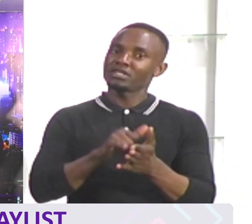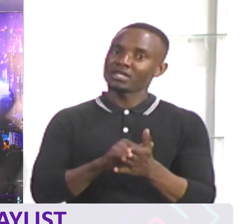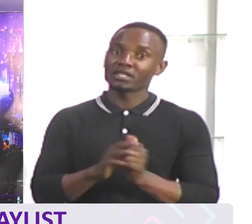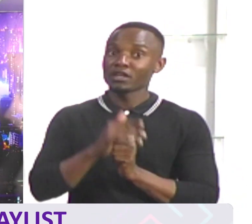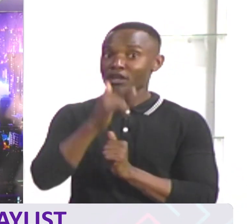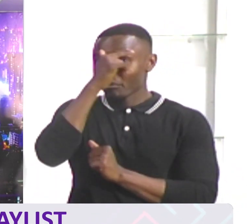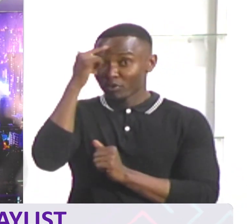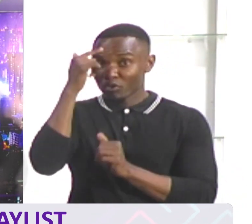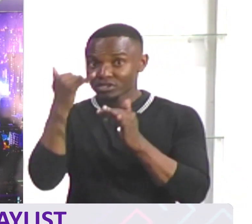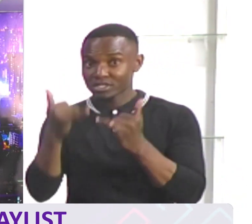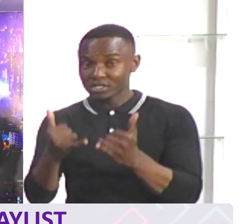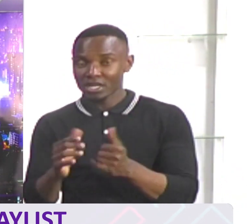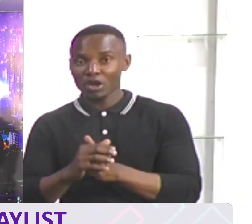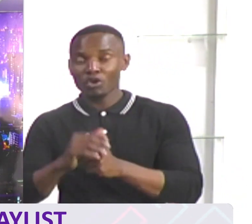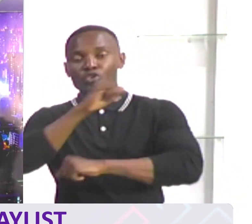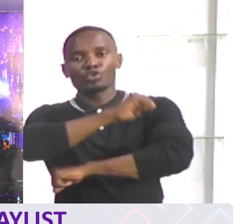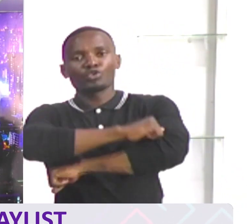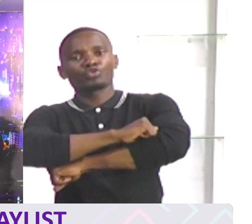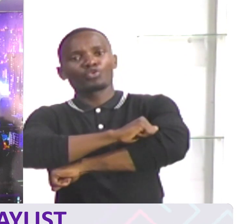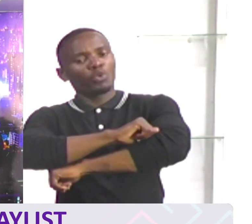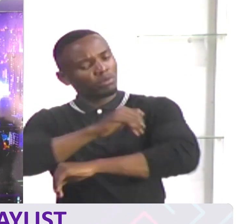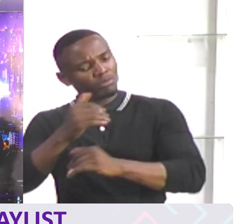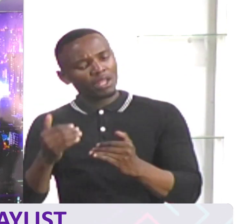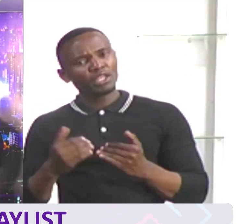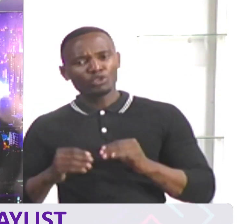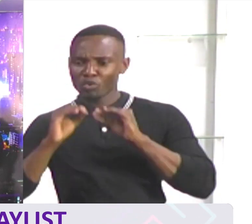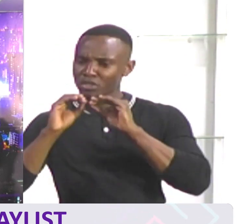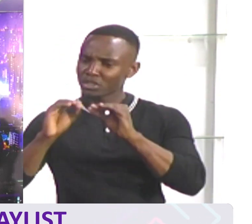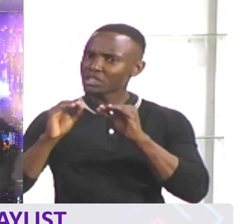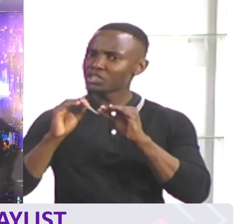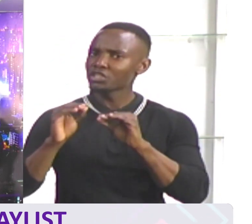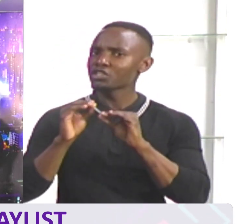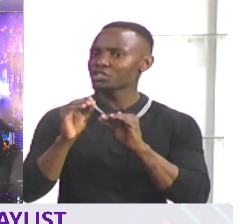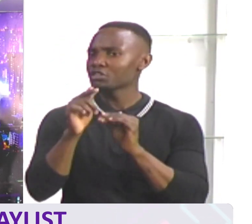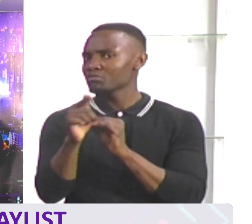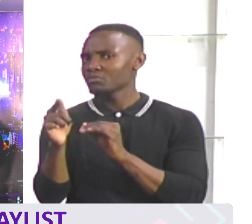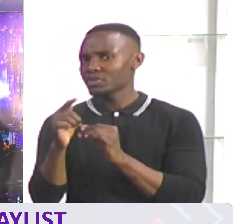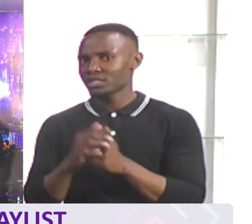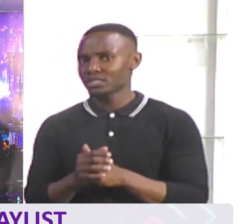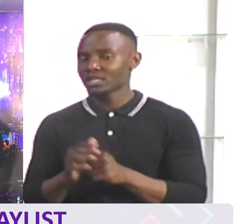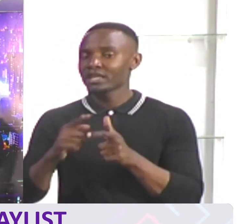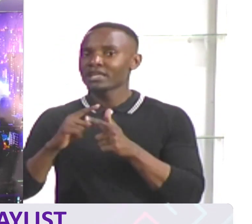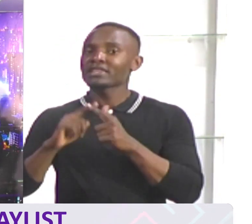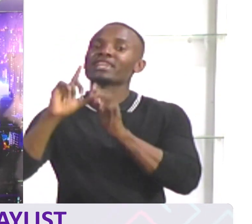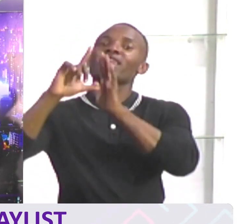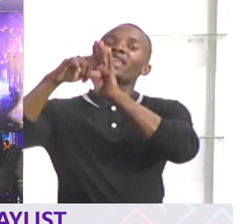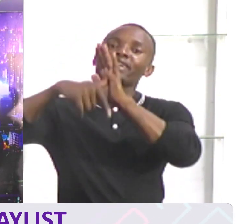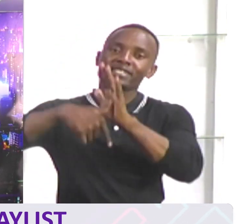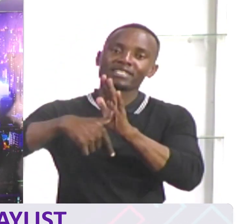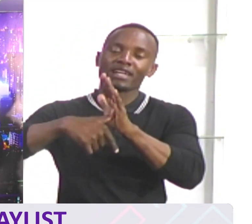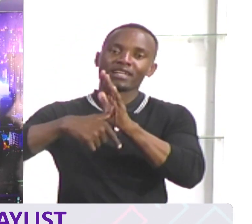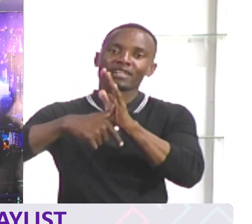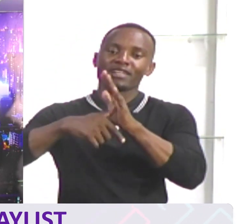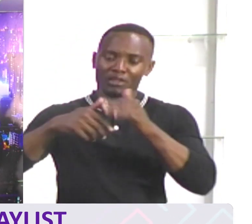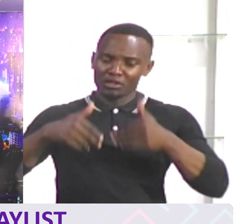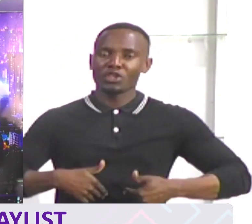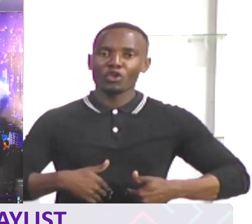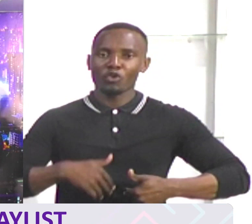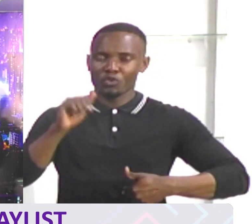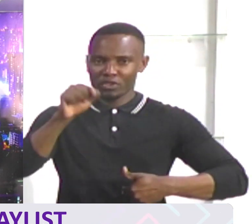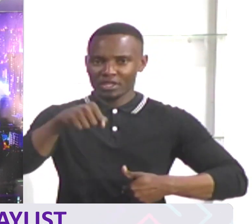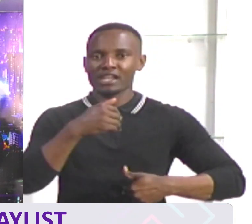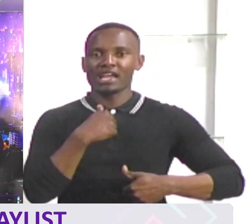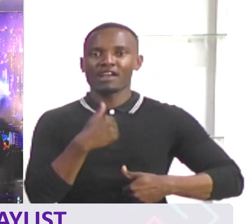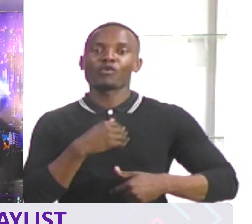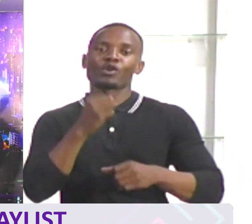machuo zinafa kwanza kuna embrace kufunza mtu kama AI ndio wanipata ndio job market pale mbele isikose mayuti ndio tusikua ati ni aje